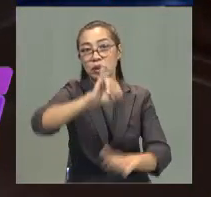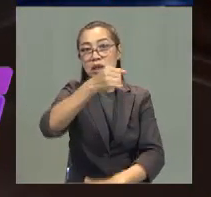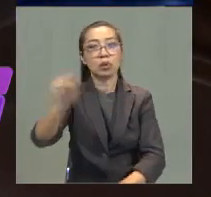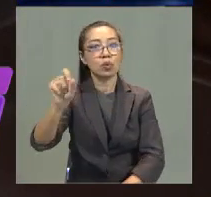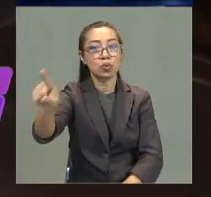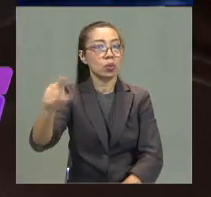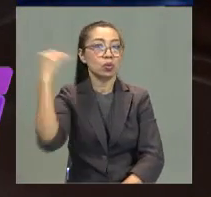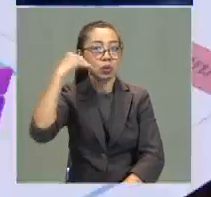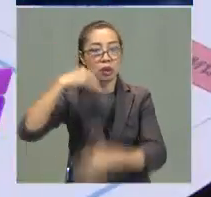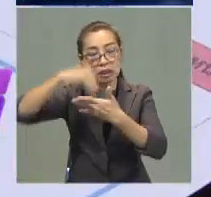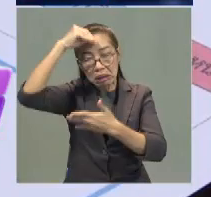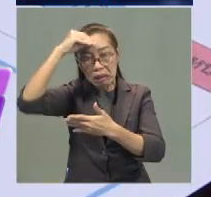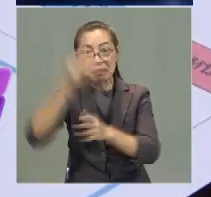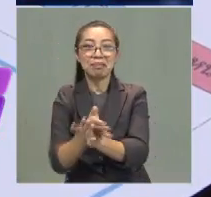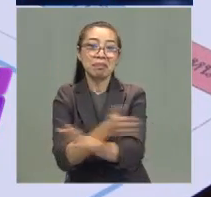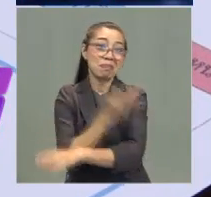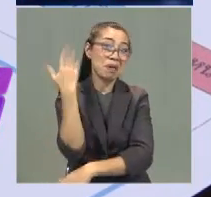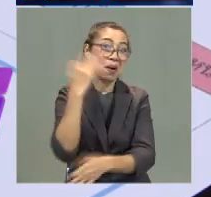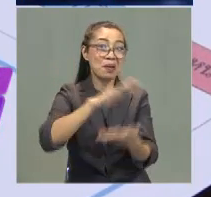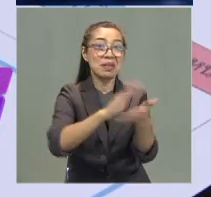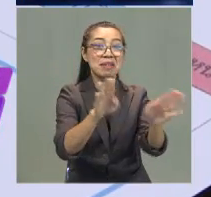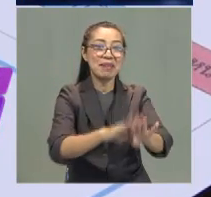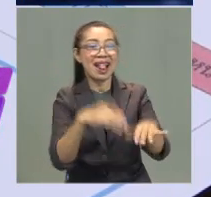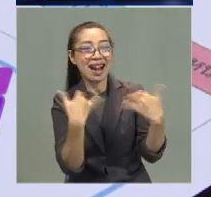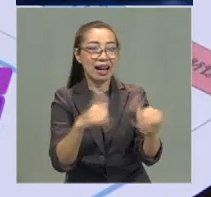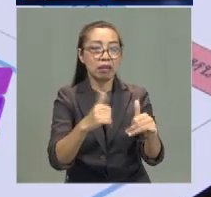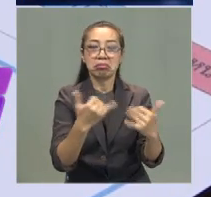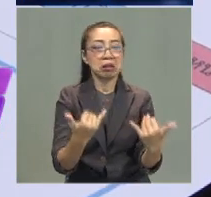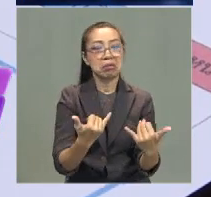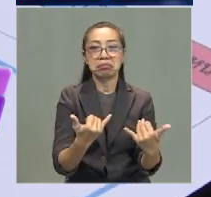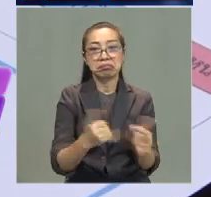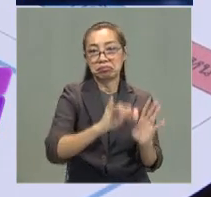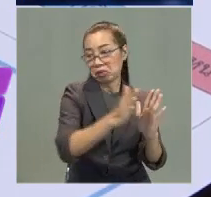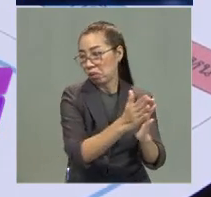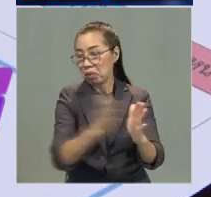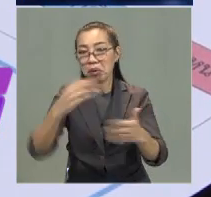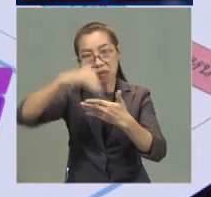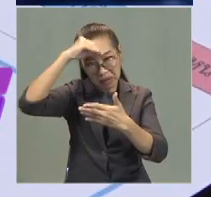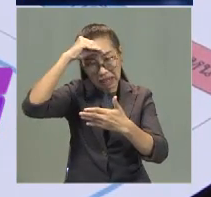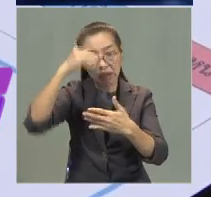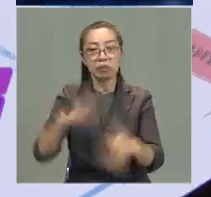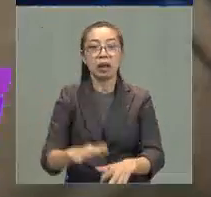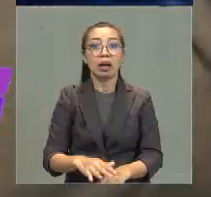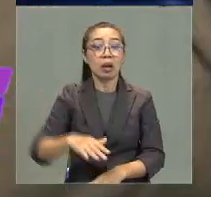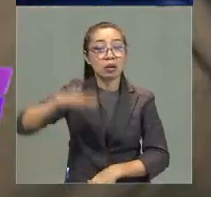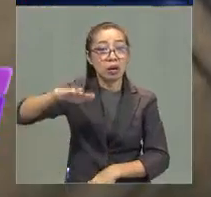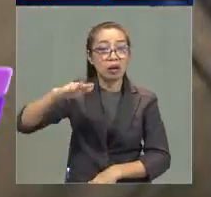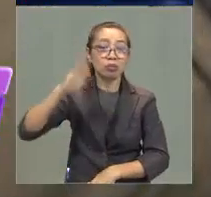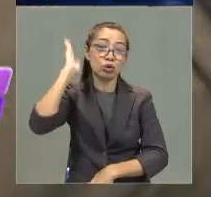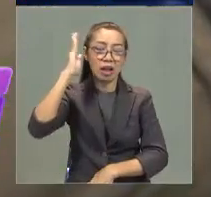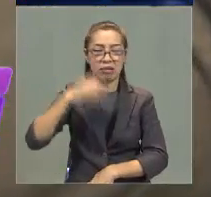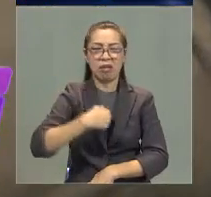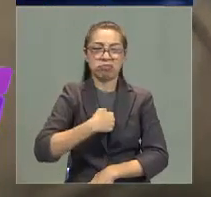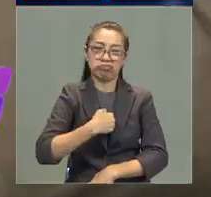งวันศุกร์ก็จะไม่ได้เล่นเหมือนกับช่วงปิดเทอมที่ผ่านมาน้องโฟกัสเนี่ยนะคะเขาบอกว่าถ้าเลือกได้อยากไ